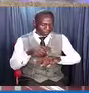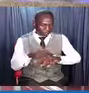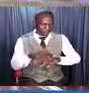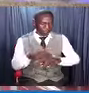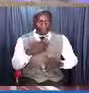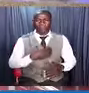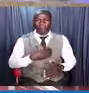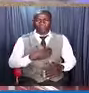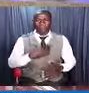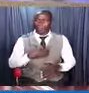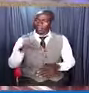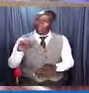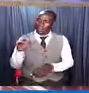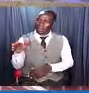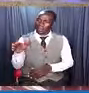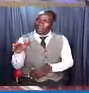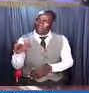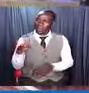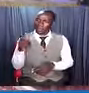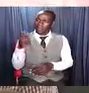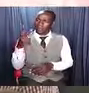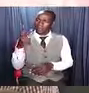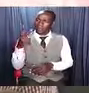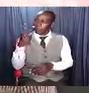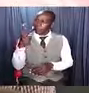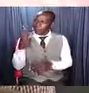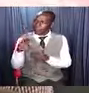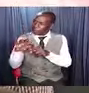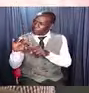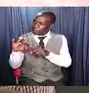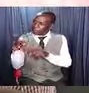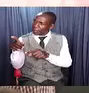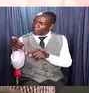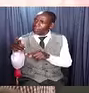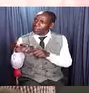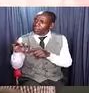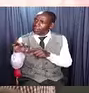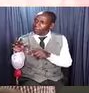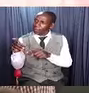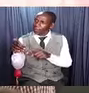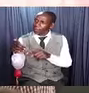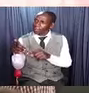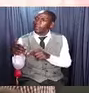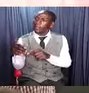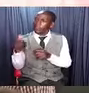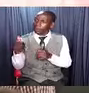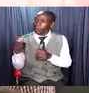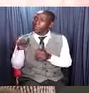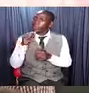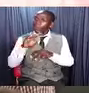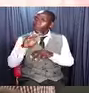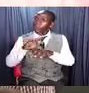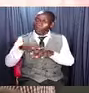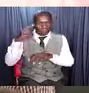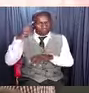Anaonekana huyu ni wa hapa. It seems this one will be staying here for long. Le mboga abasa hata kama zimebaki hizo mboga. So if the relish is still remaining, mgeni, babake,